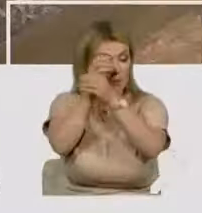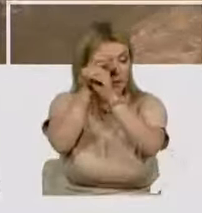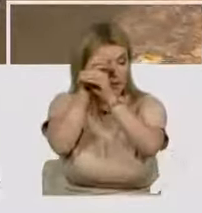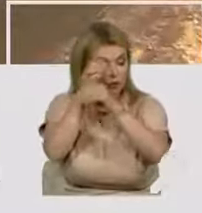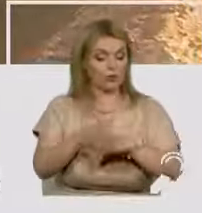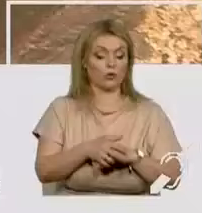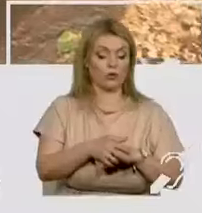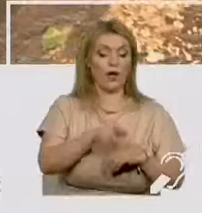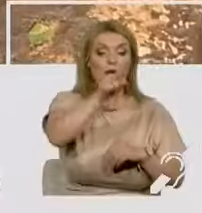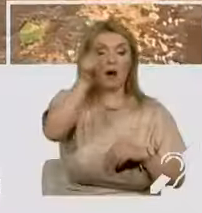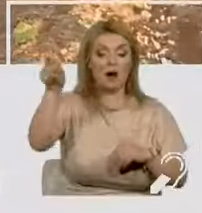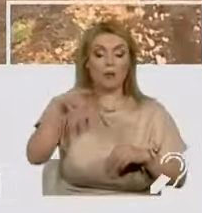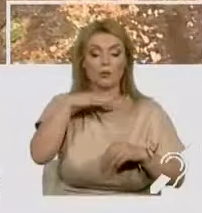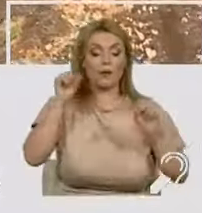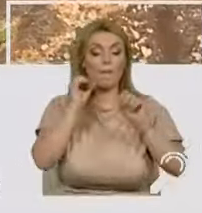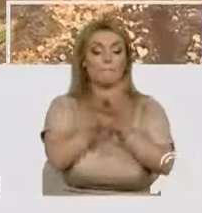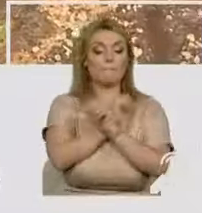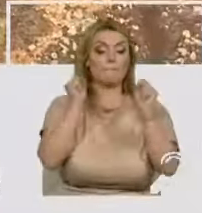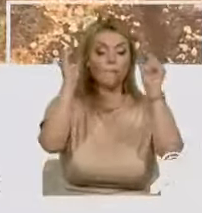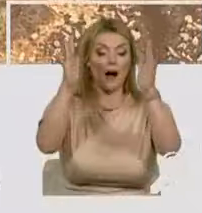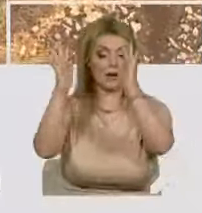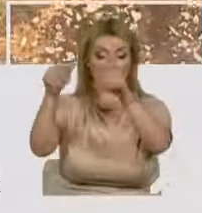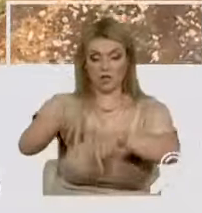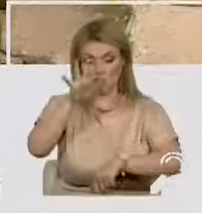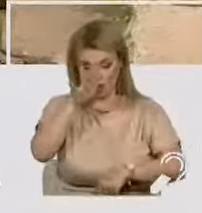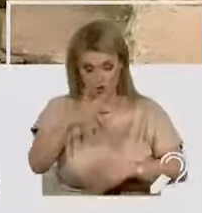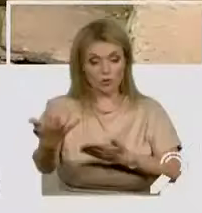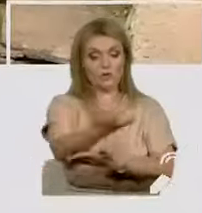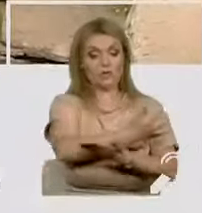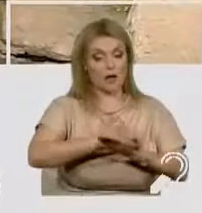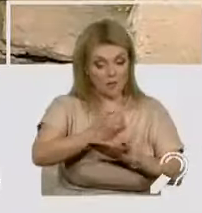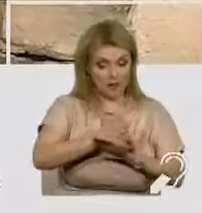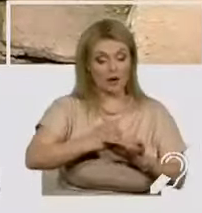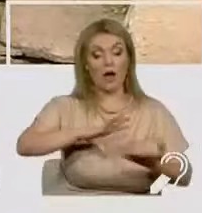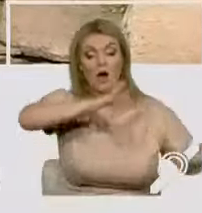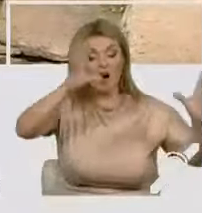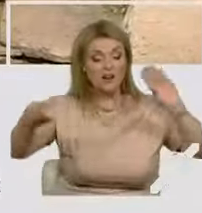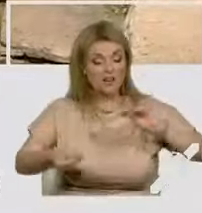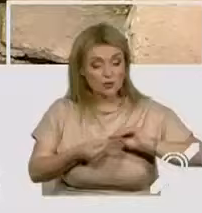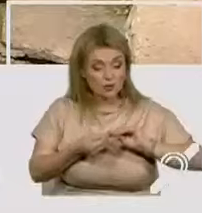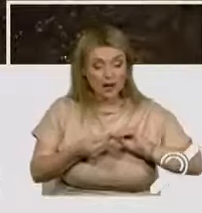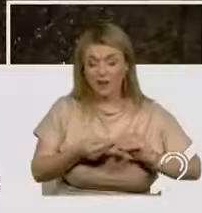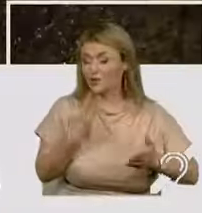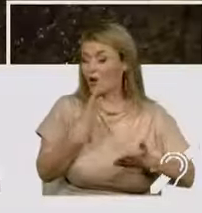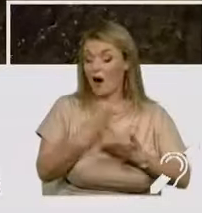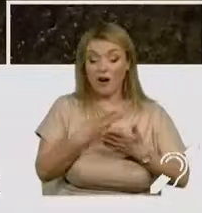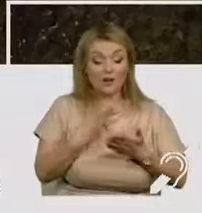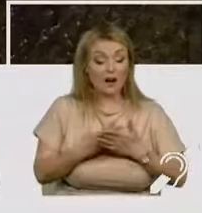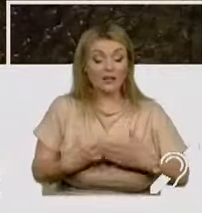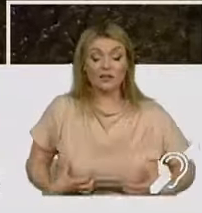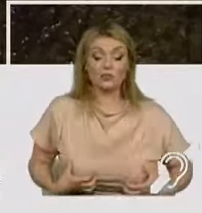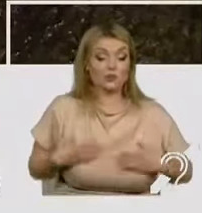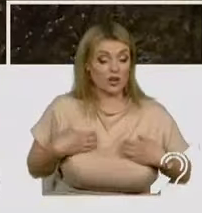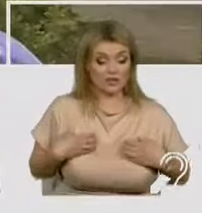Morilor, Valea Trandafirilor, la izvor, dar și din localitatea Vadului Vodă. Rezultatul arată valori mult depășite la nitrați și alte